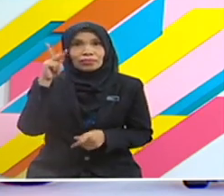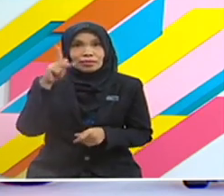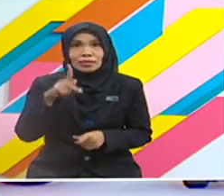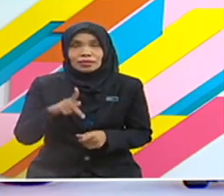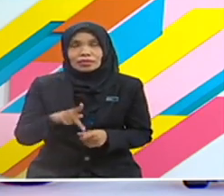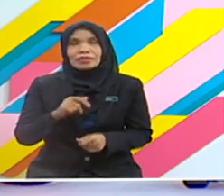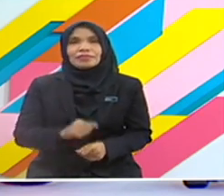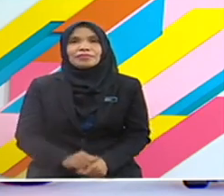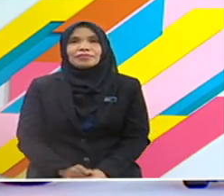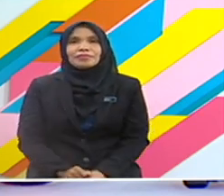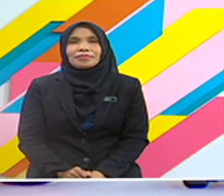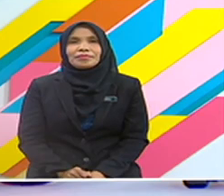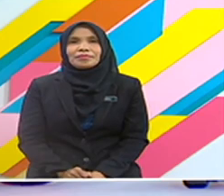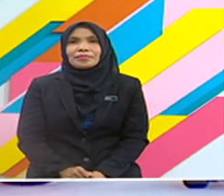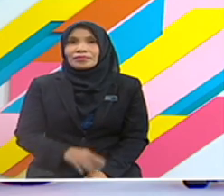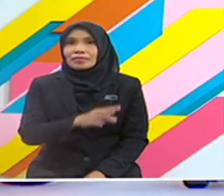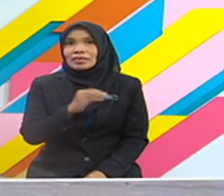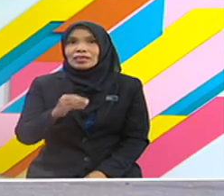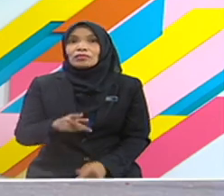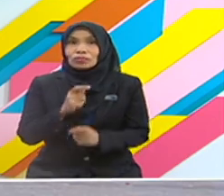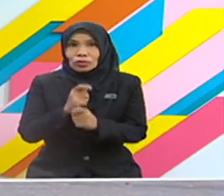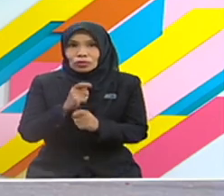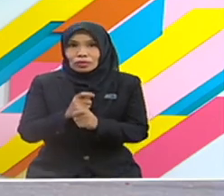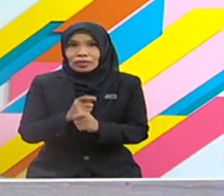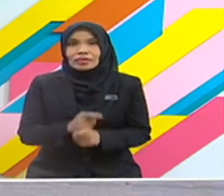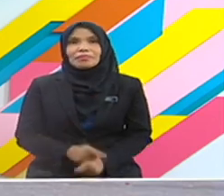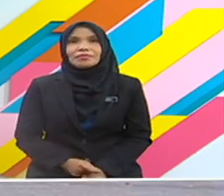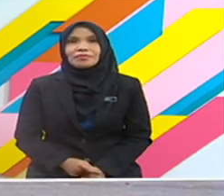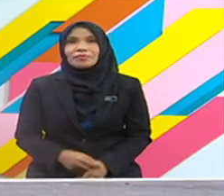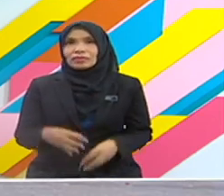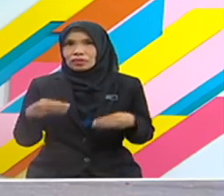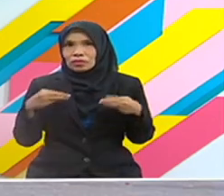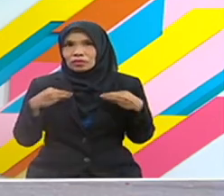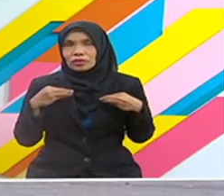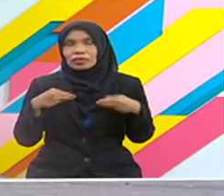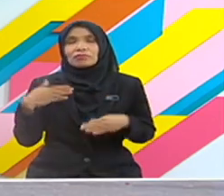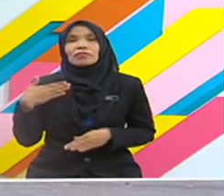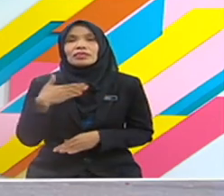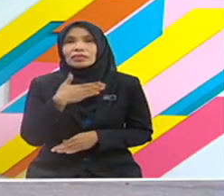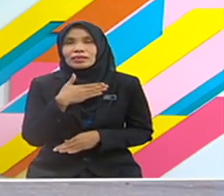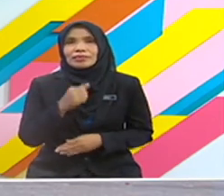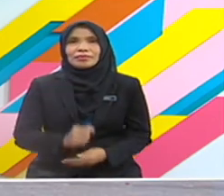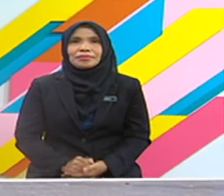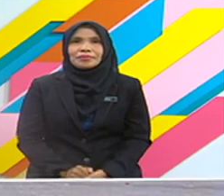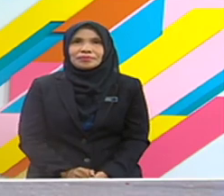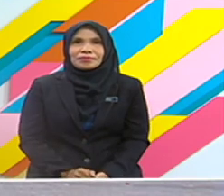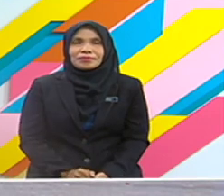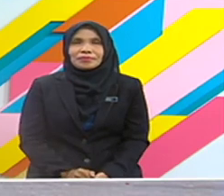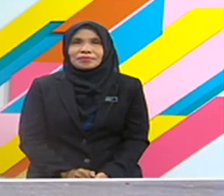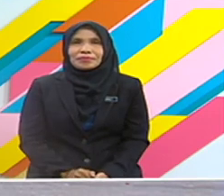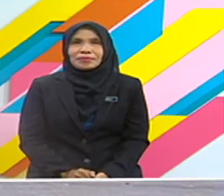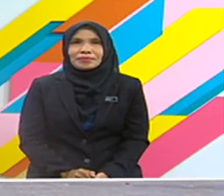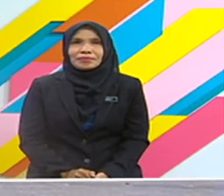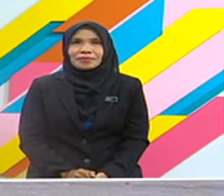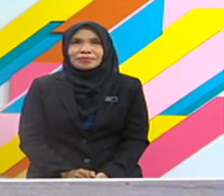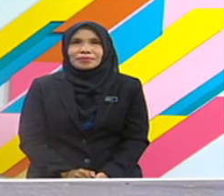mengetahui fungsi bagi organ deria tersebut. Okey, baru Kak Rina faham. Ada tujuan sebenarnya ya adik-adik,